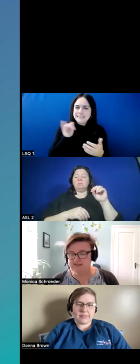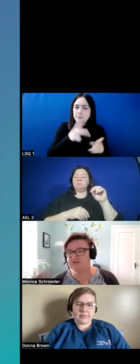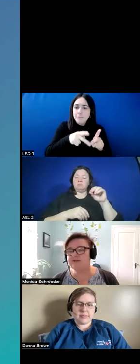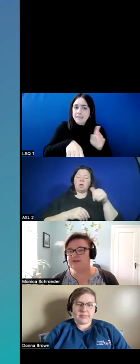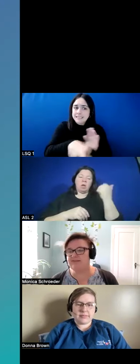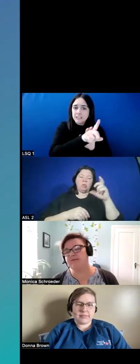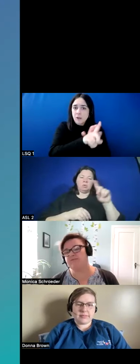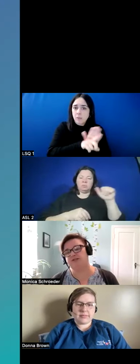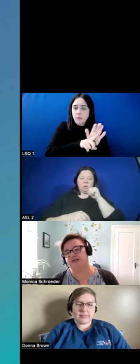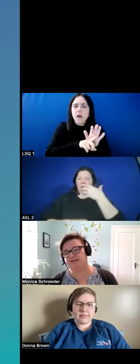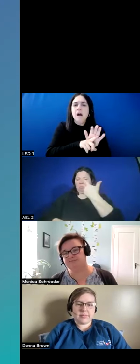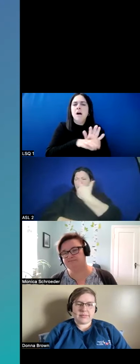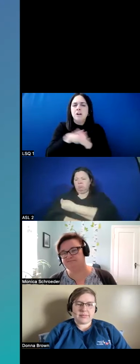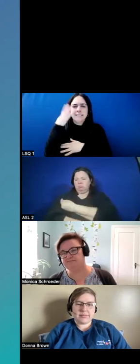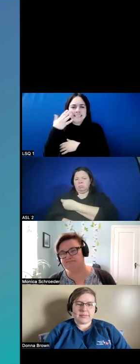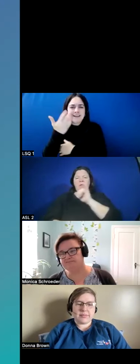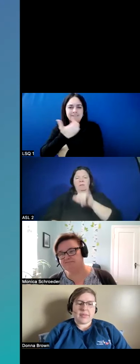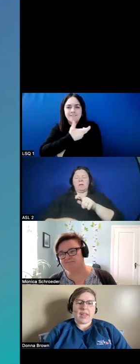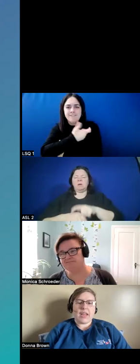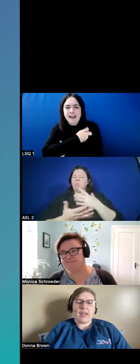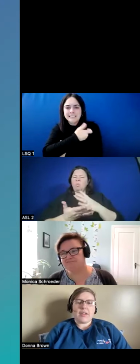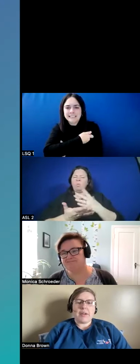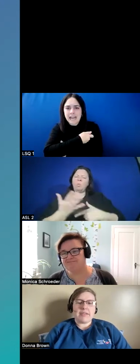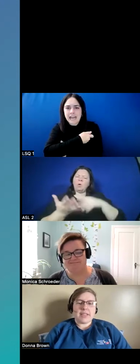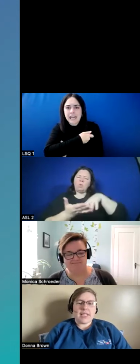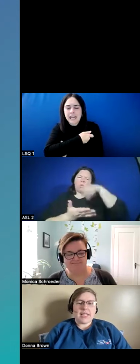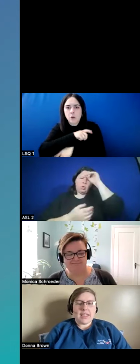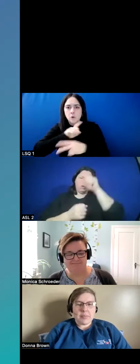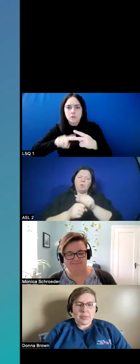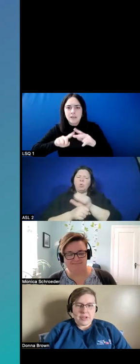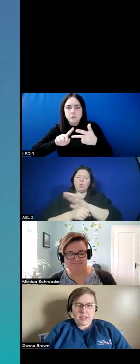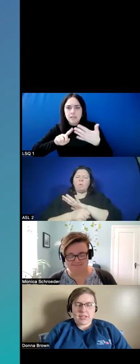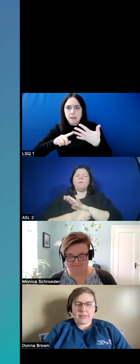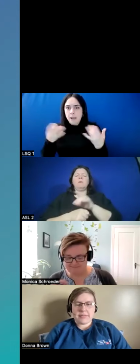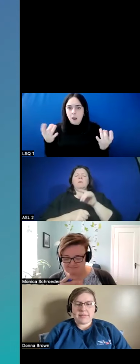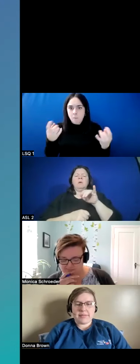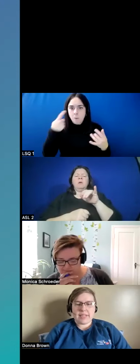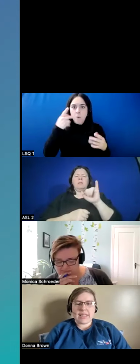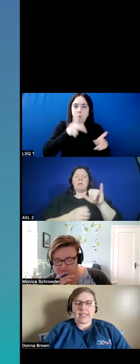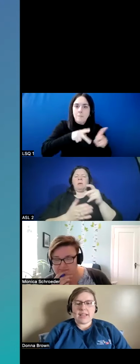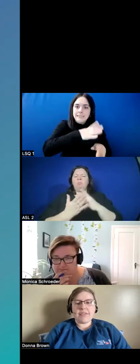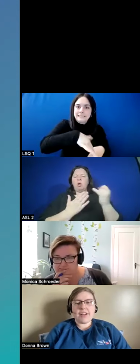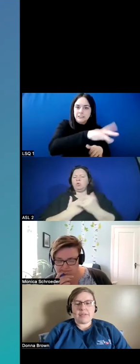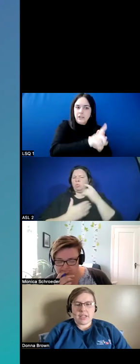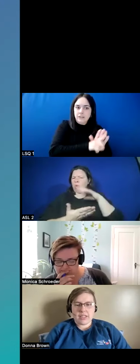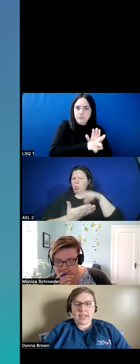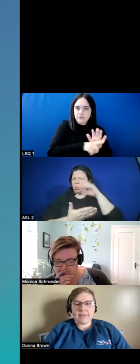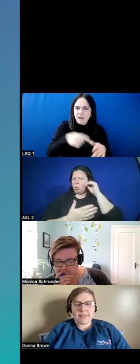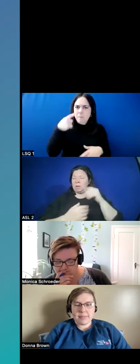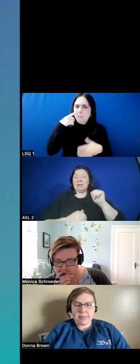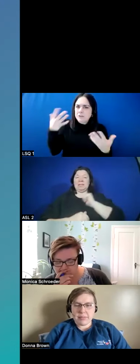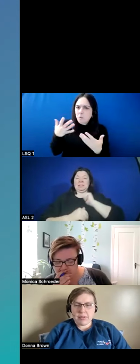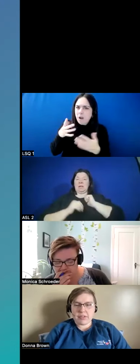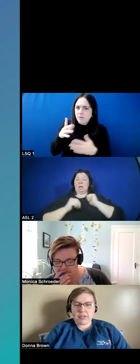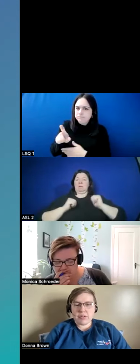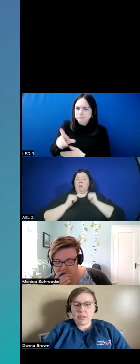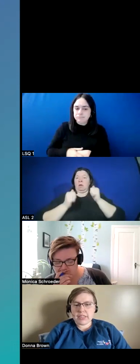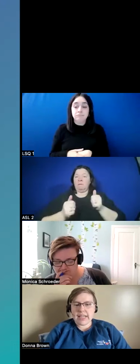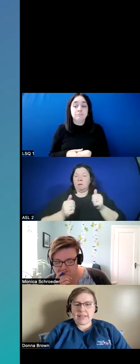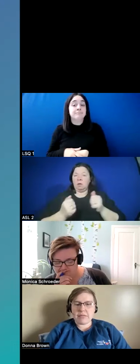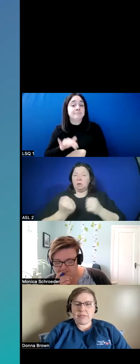le vaccin de rappel contre la COVID-19. Qu'est-ce que tu as appris dans ce projet? Dans ce projet,